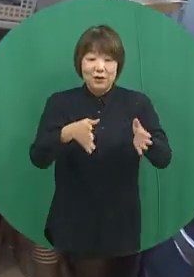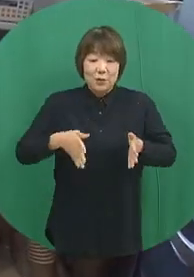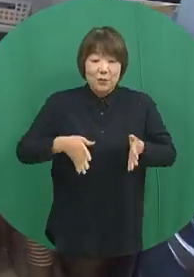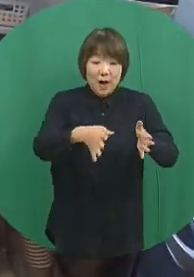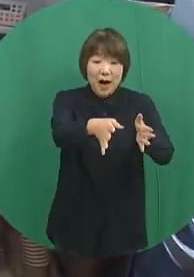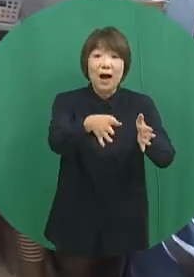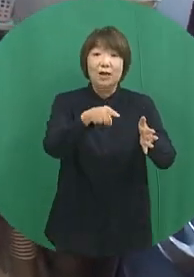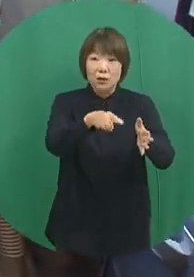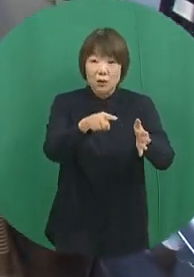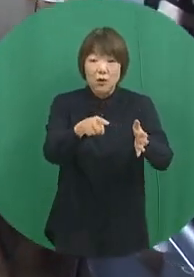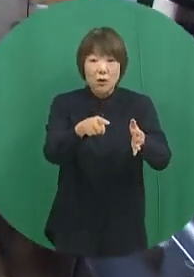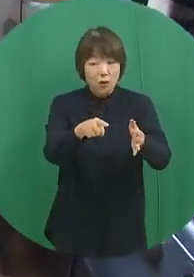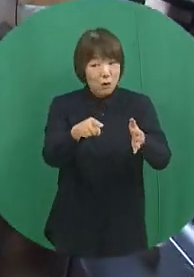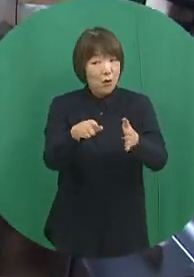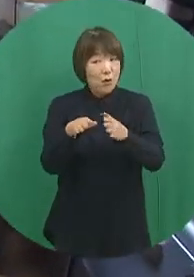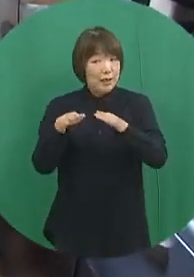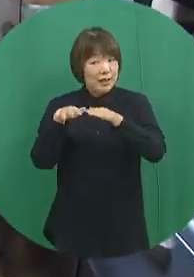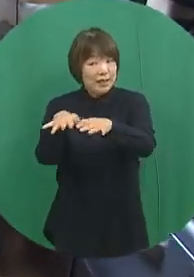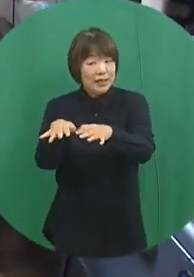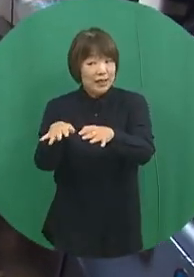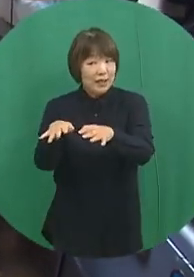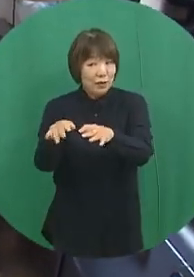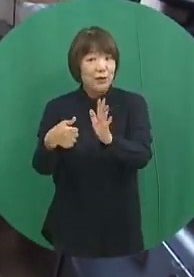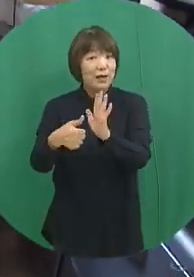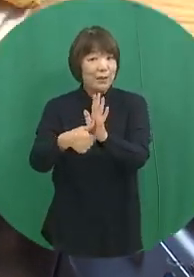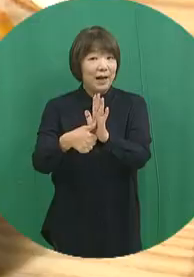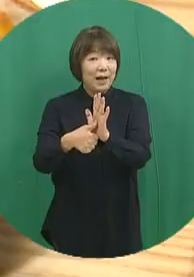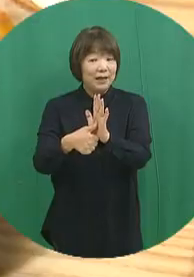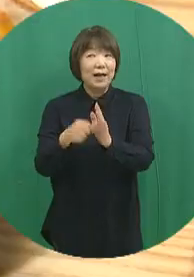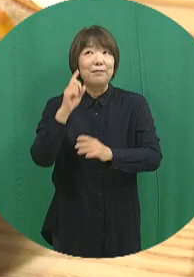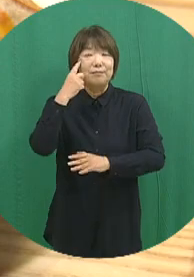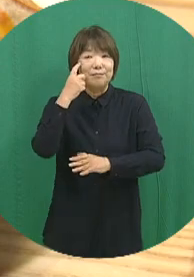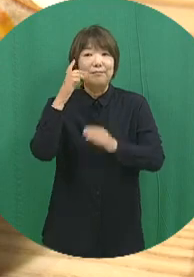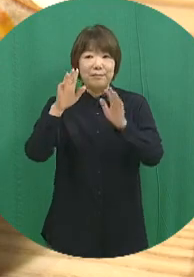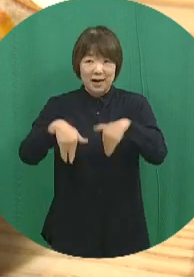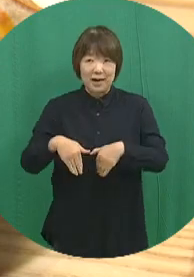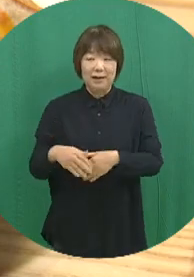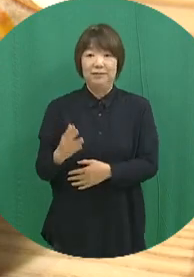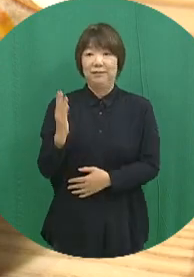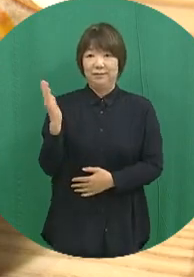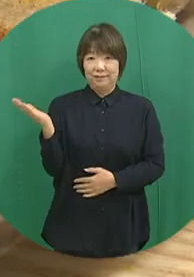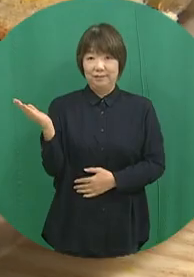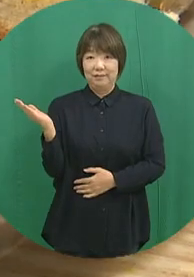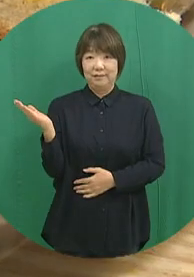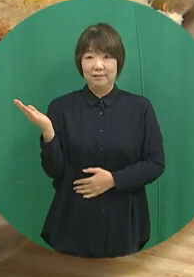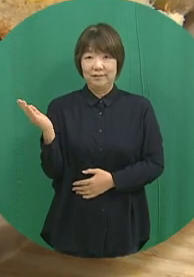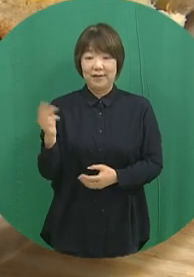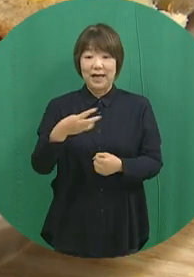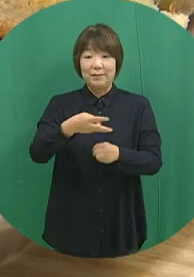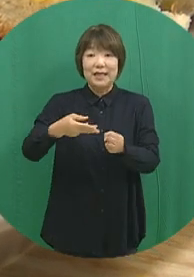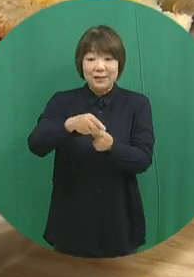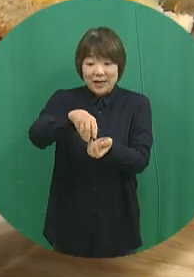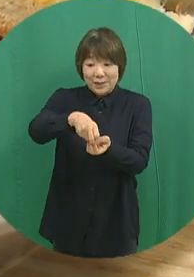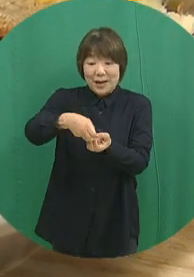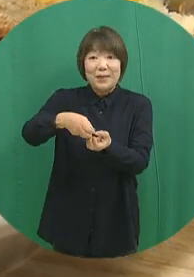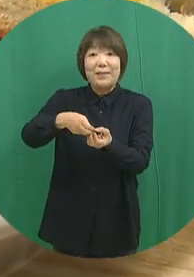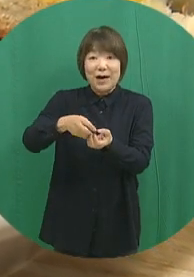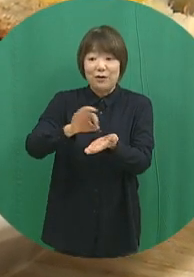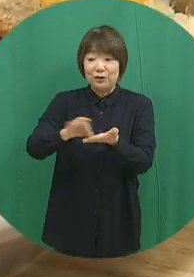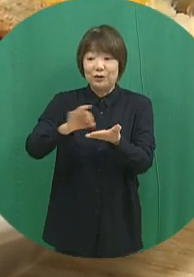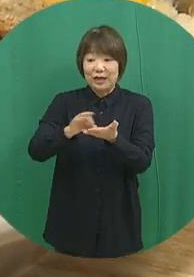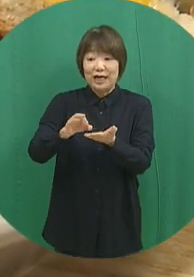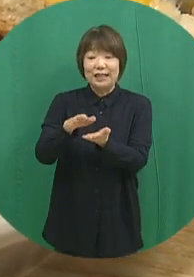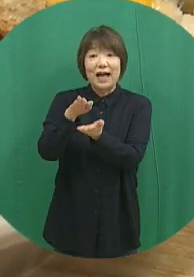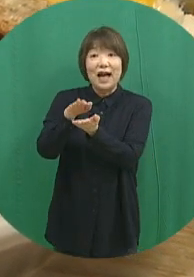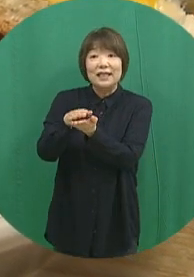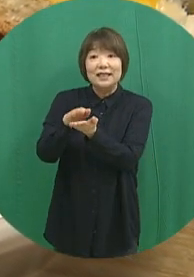フェの人気商品とをかけた店名にしました。それがこちら、大三島の柑橘などを使